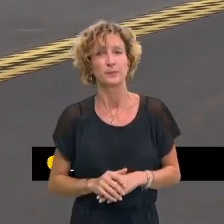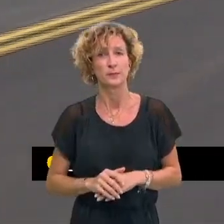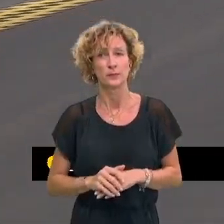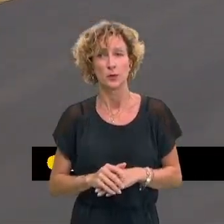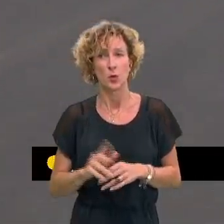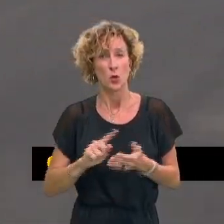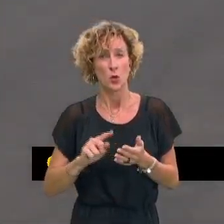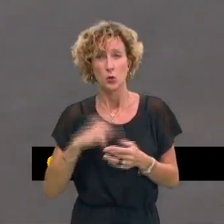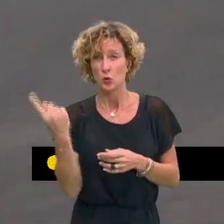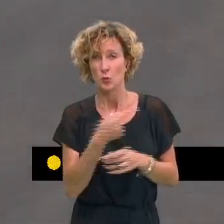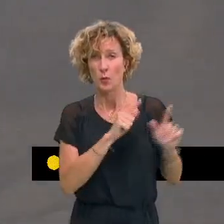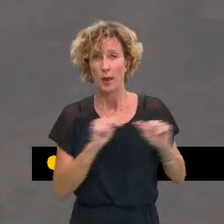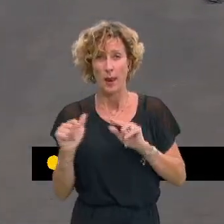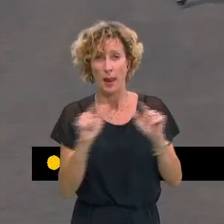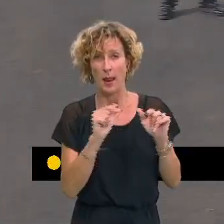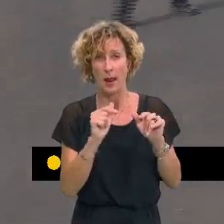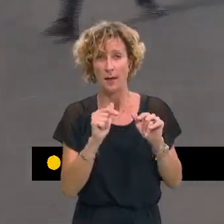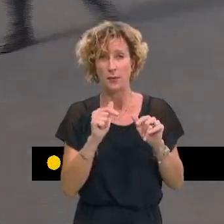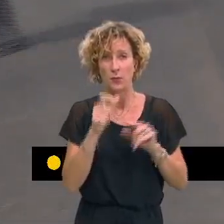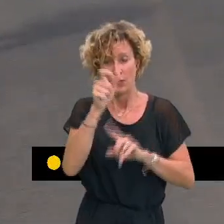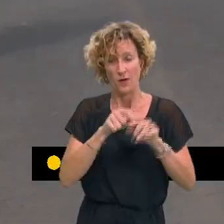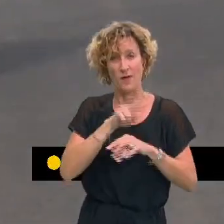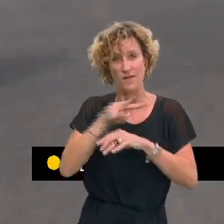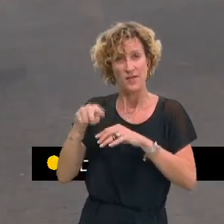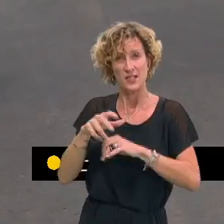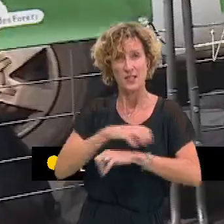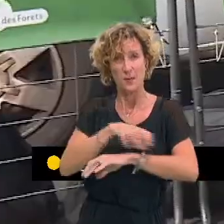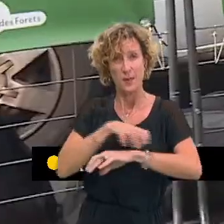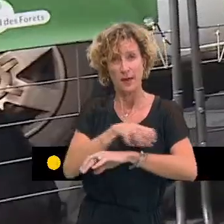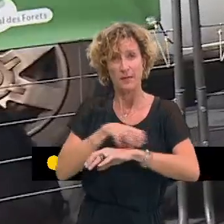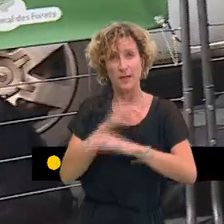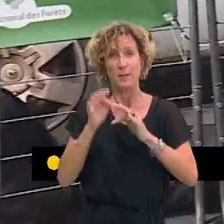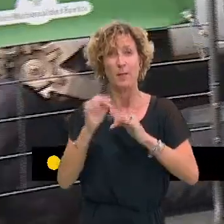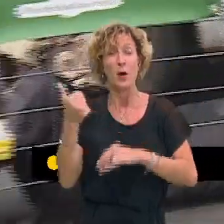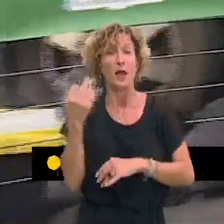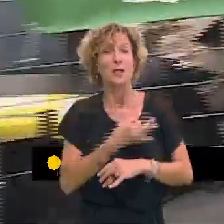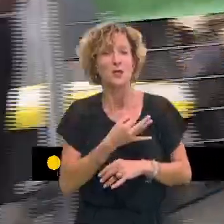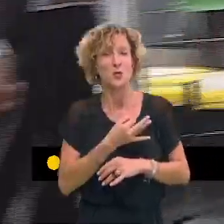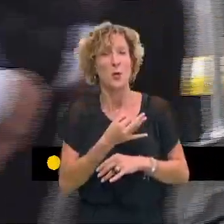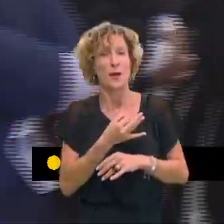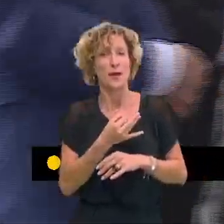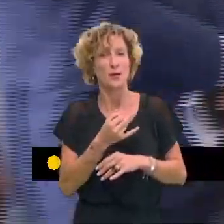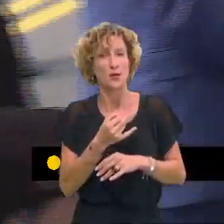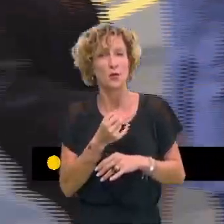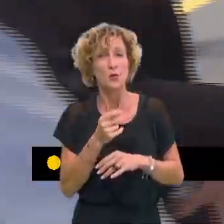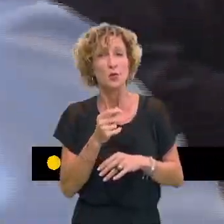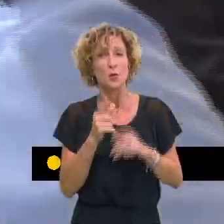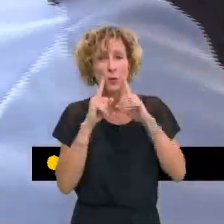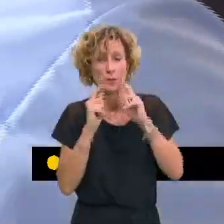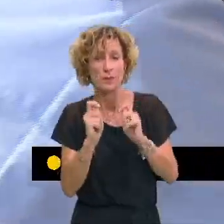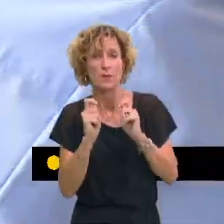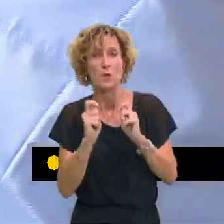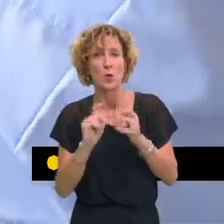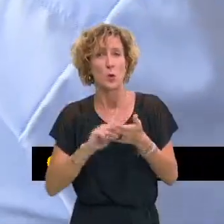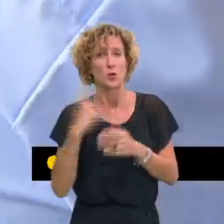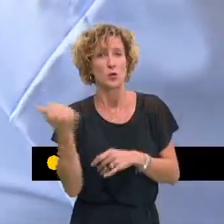sont sur le tarmac pour la visite du préfet. Une opération dans le cadre de la semaine de résilience. En cas de feu de forêt, ils sont tous prêts,